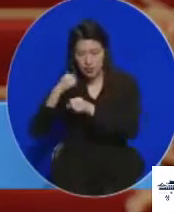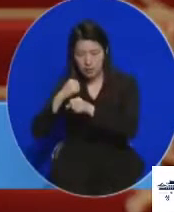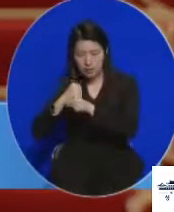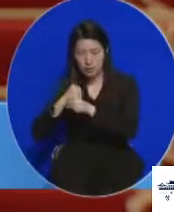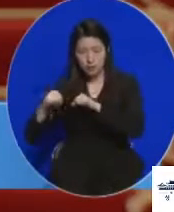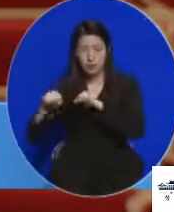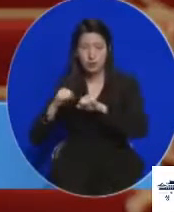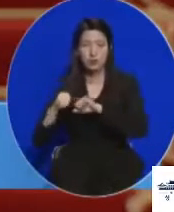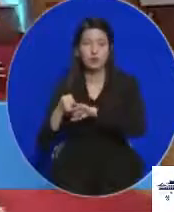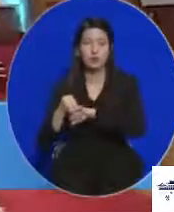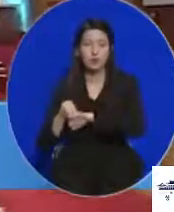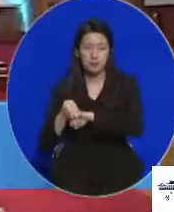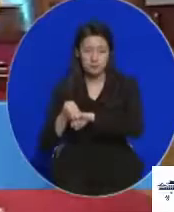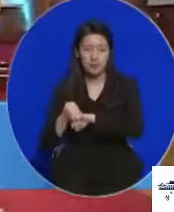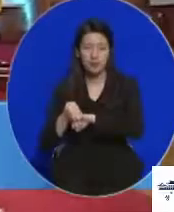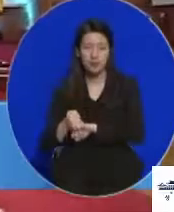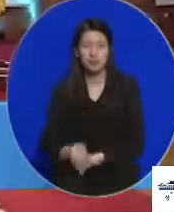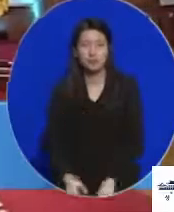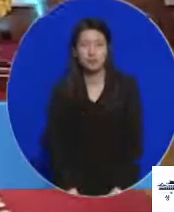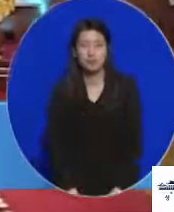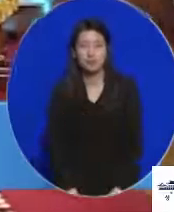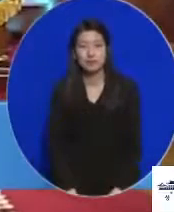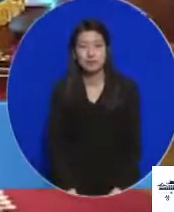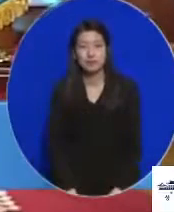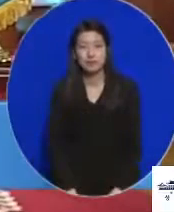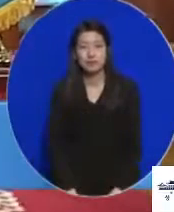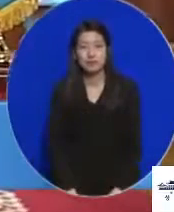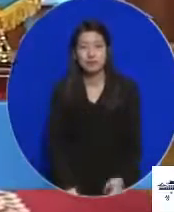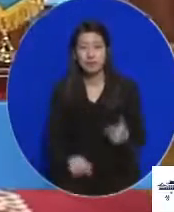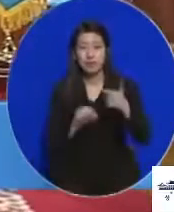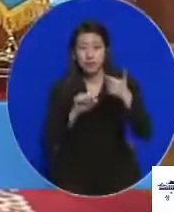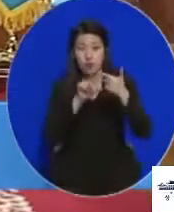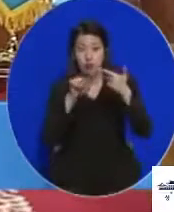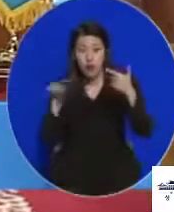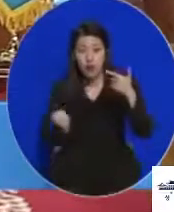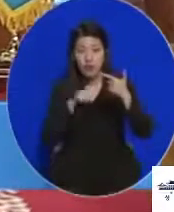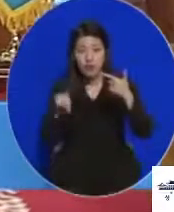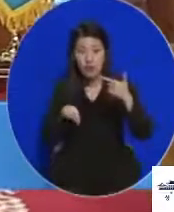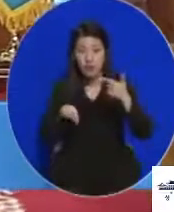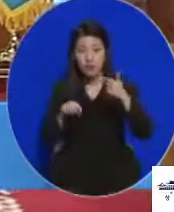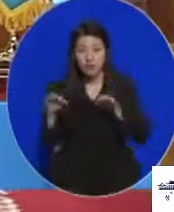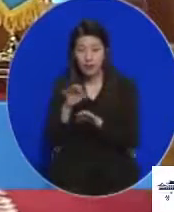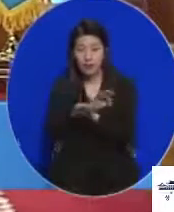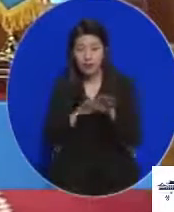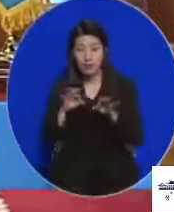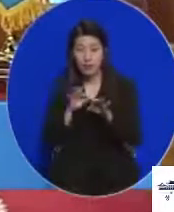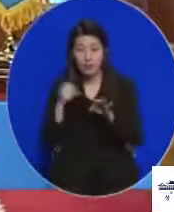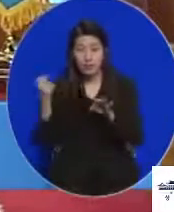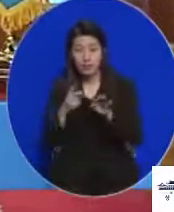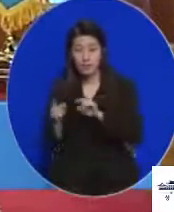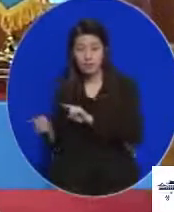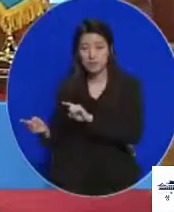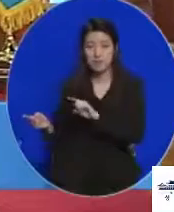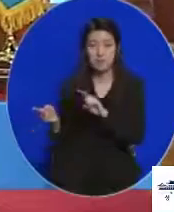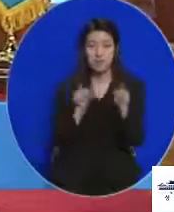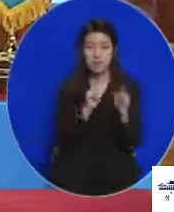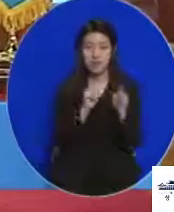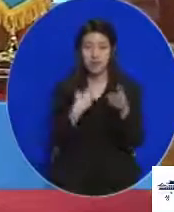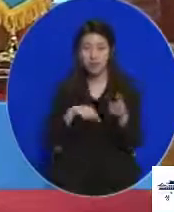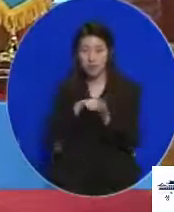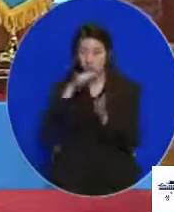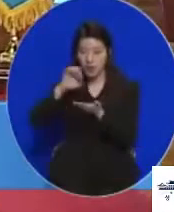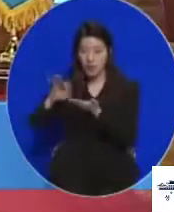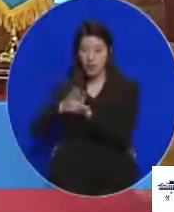있습니다 상반기 중에 우리 경제가 코로나이즈 수준으로 회복될 수 있도록 확장 적의